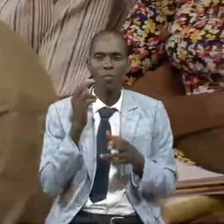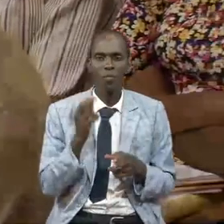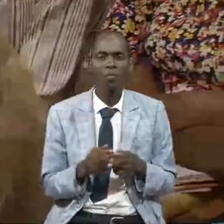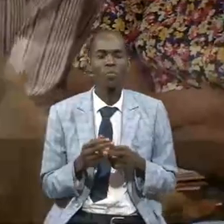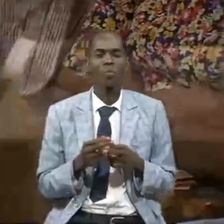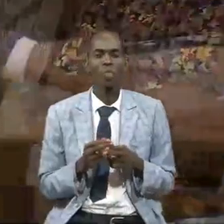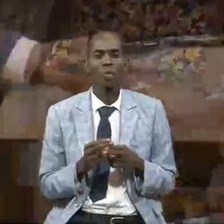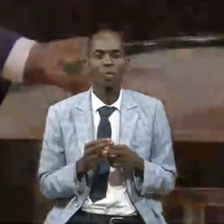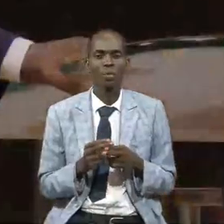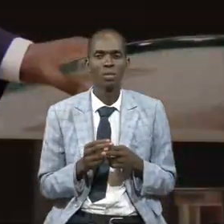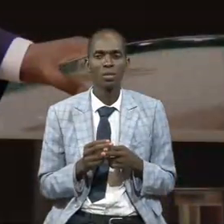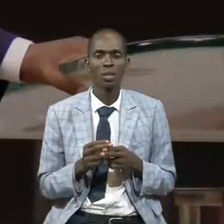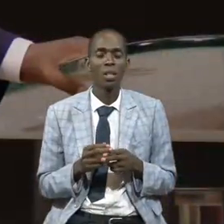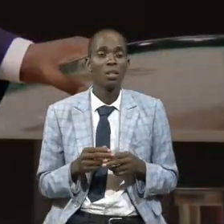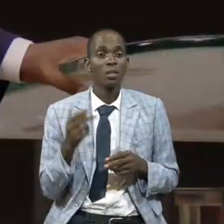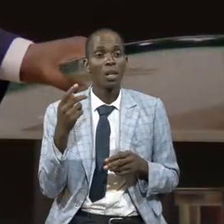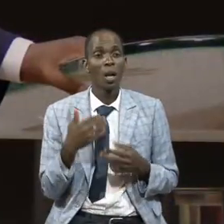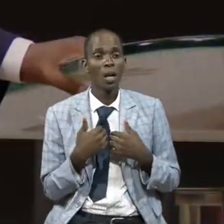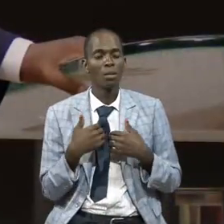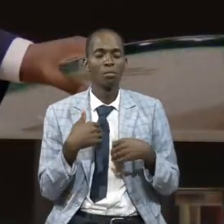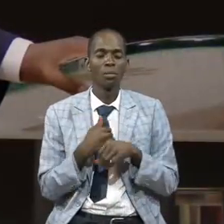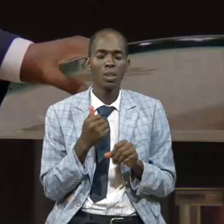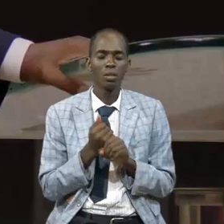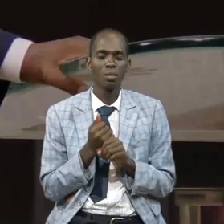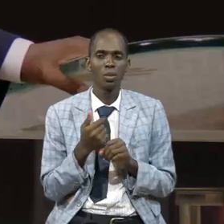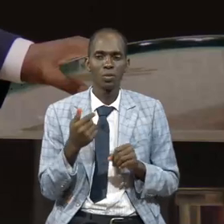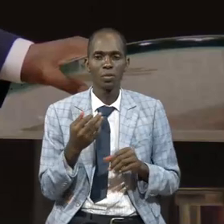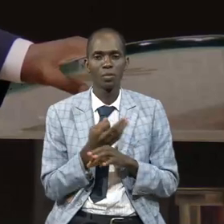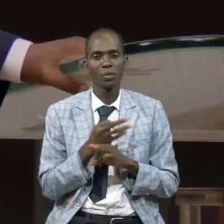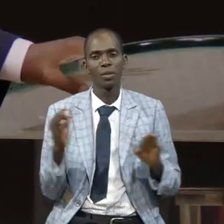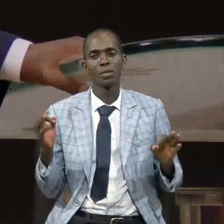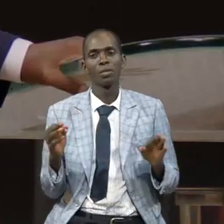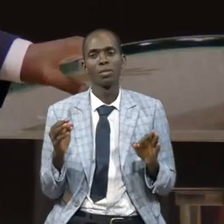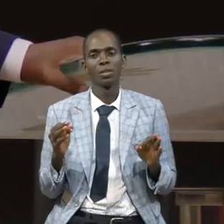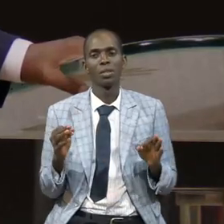En effet, la loi de l'esprit de vie en Jésus-Christ m'a affranchi.